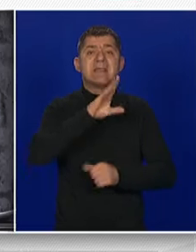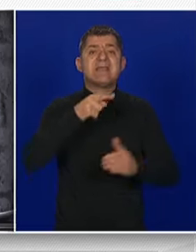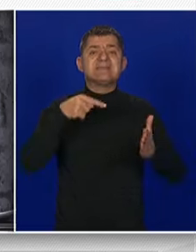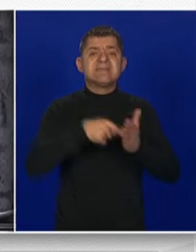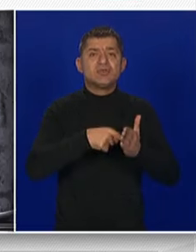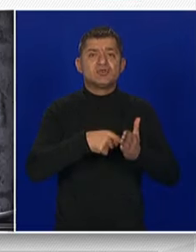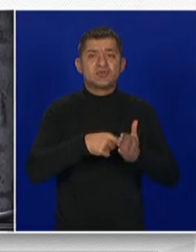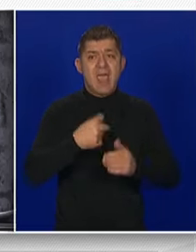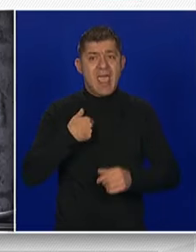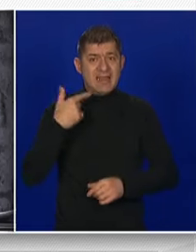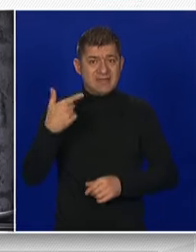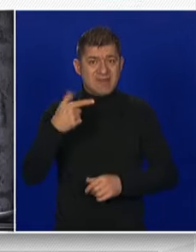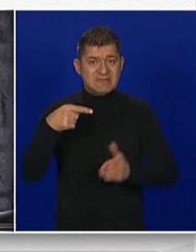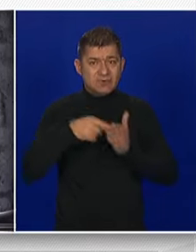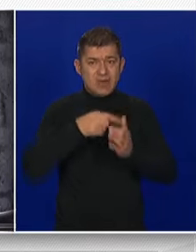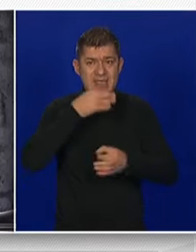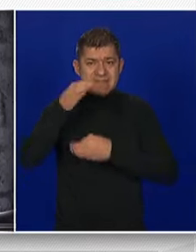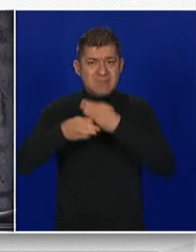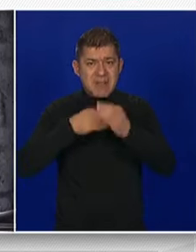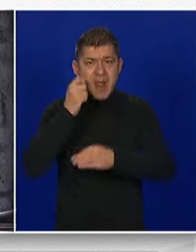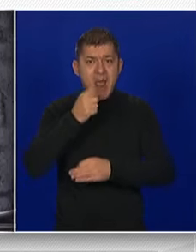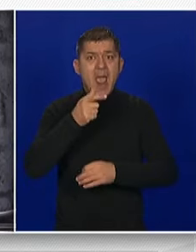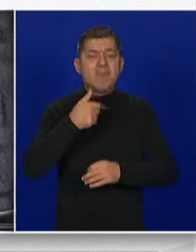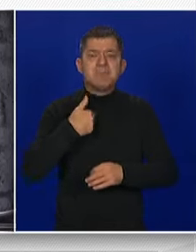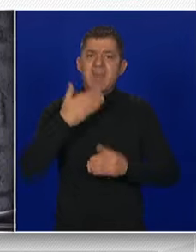ne bih mogao garantirati, ali vrlo lako je moguće.